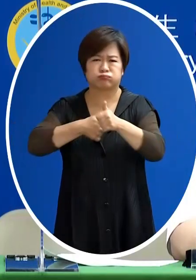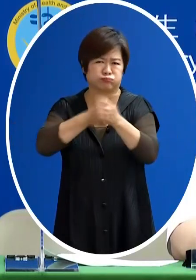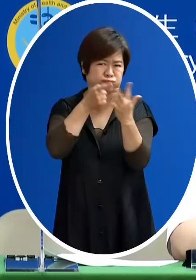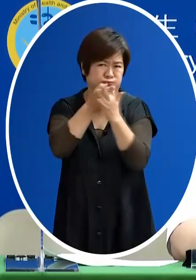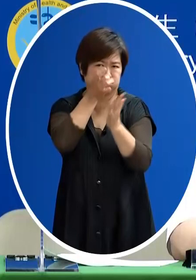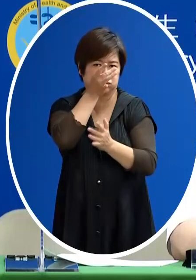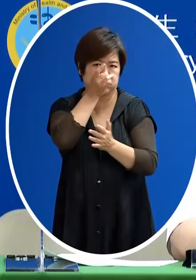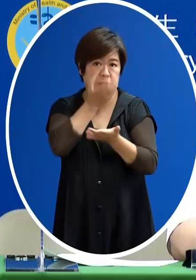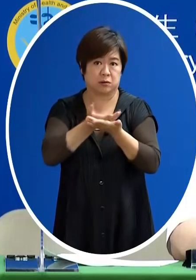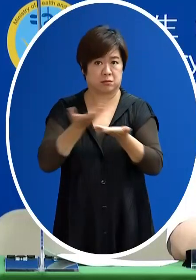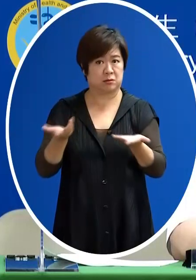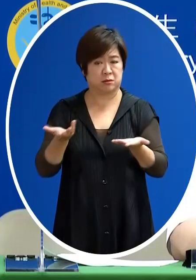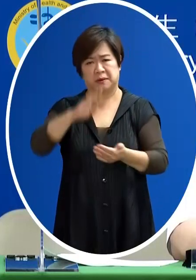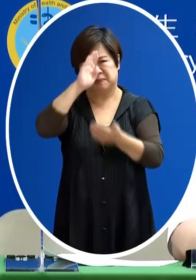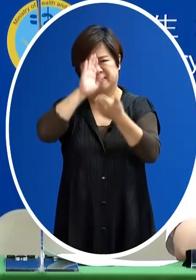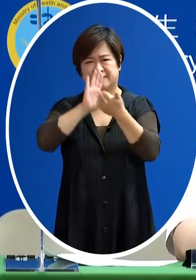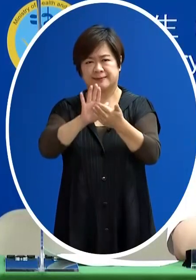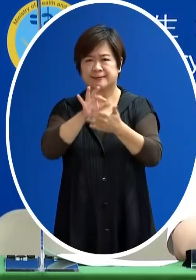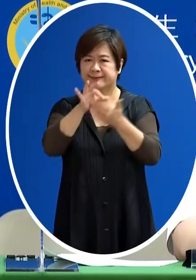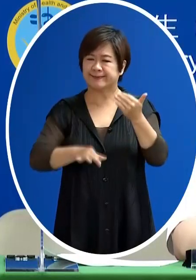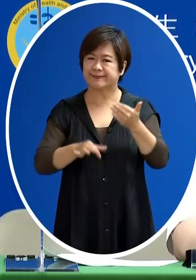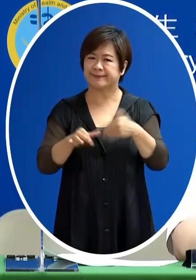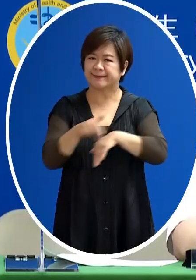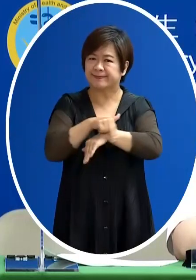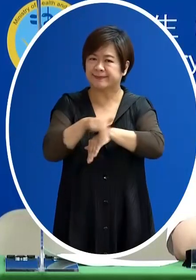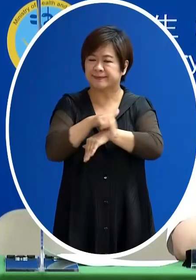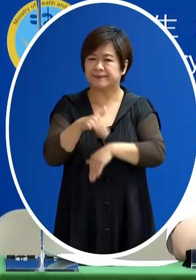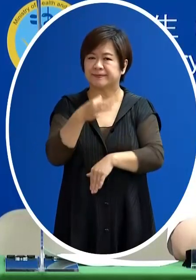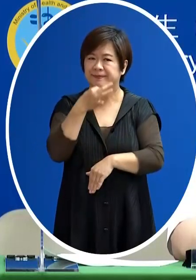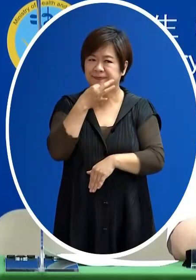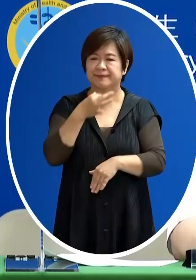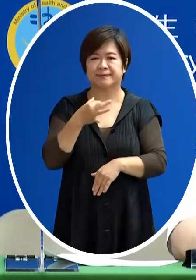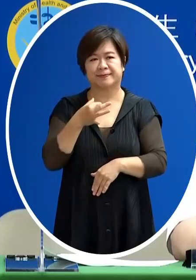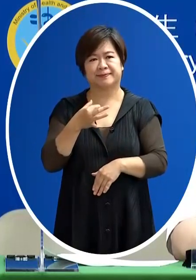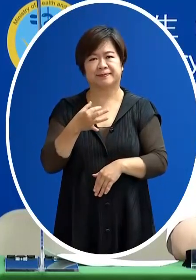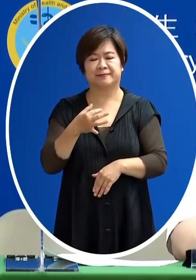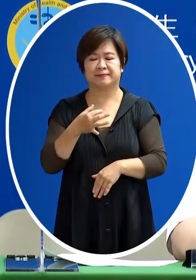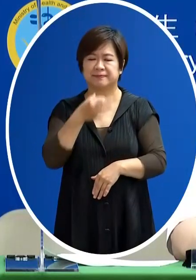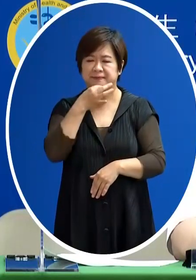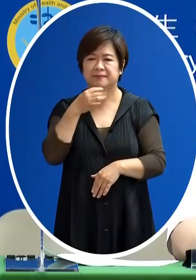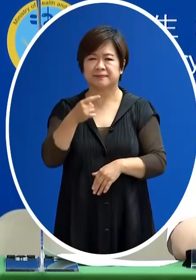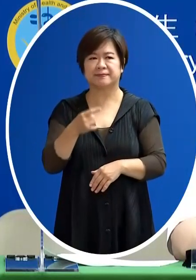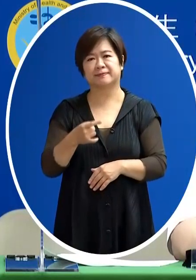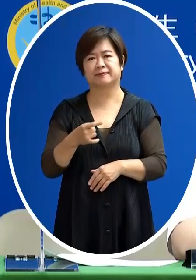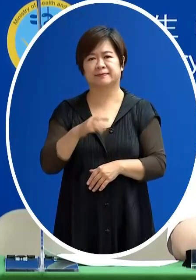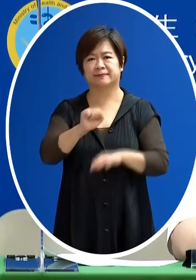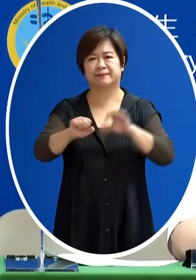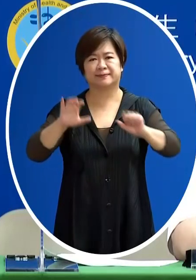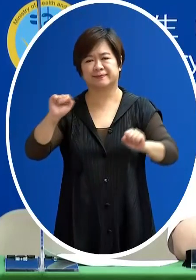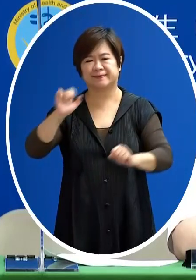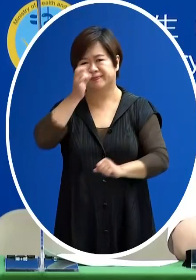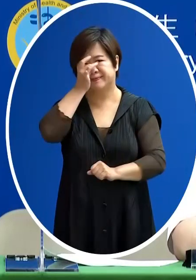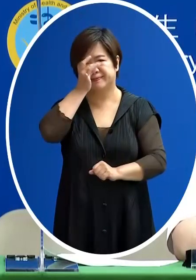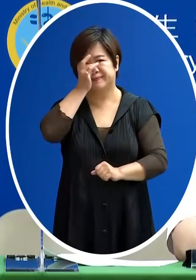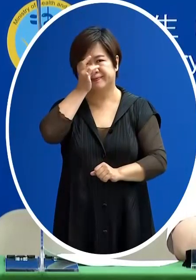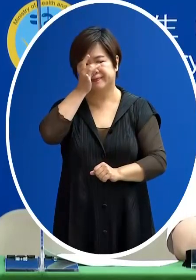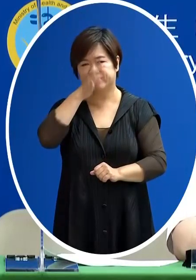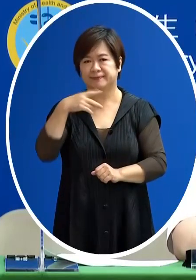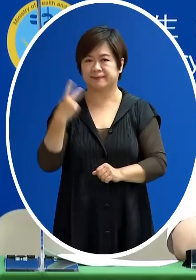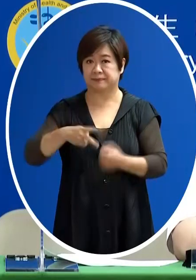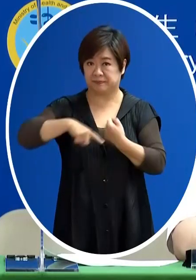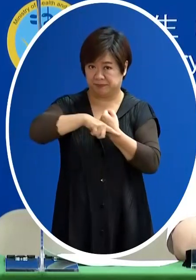话，那我想对于我们防疫配套的一些策略，事实上是会有比较不利的一个调整方面的影响，所以我们还在继